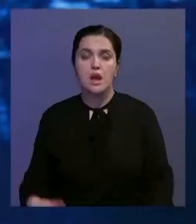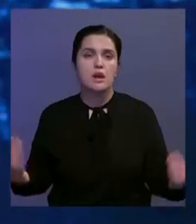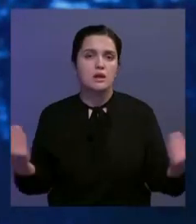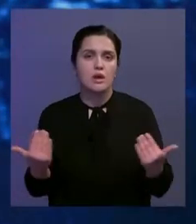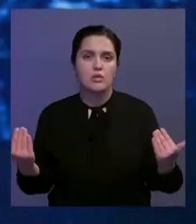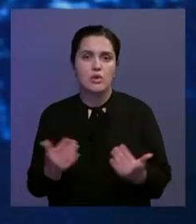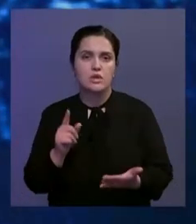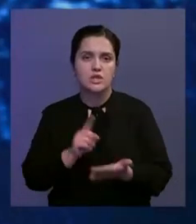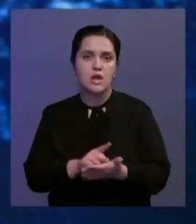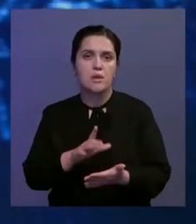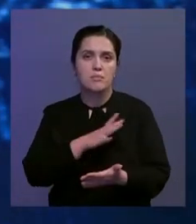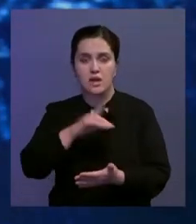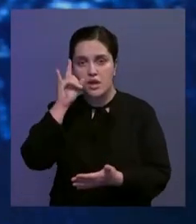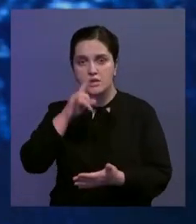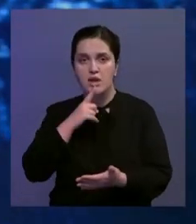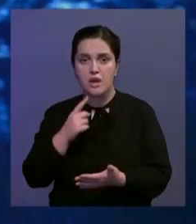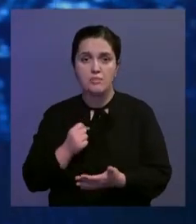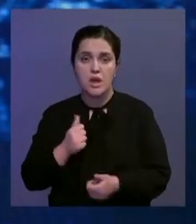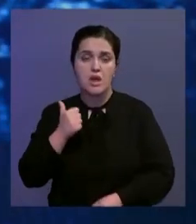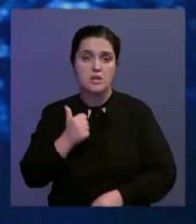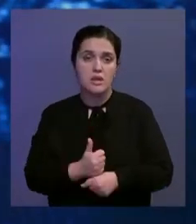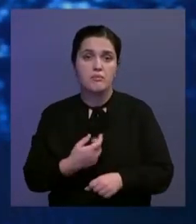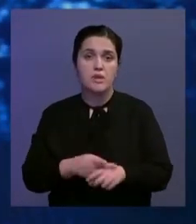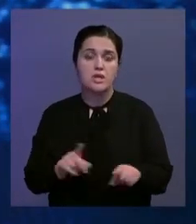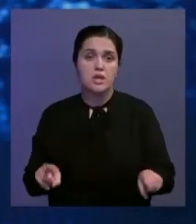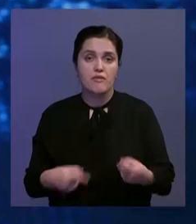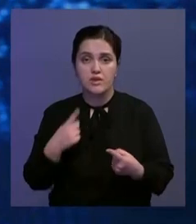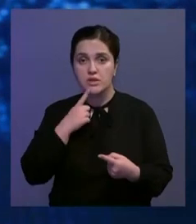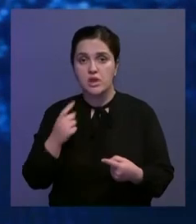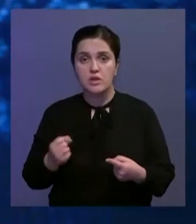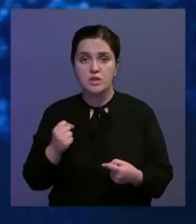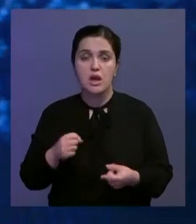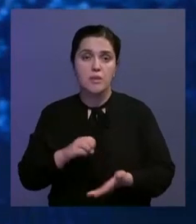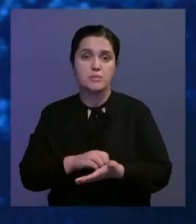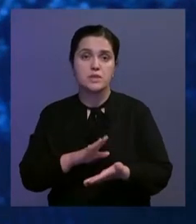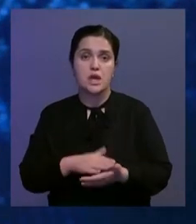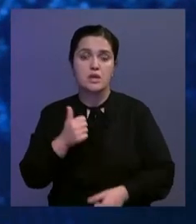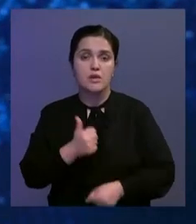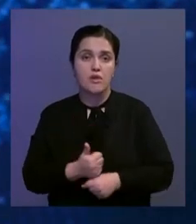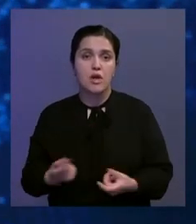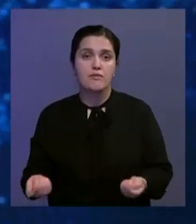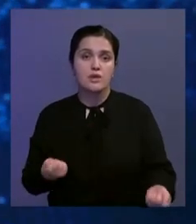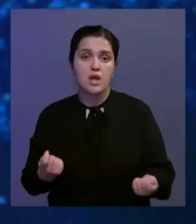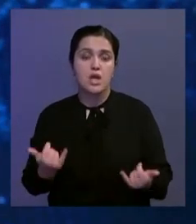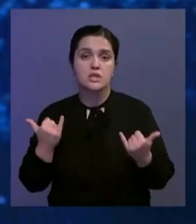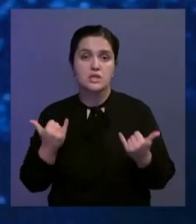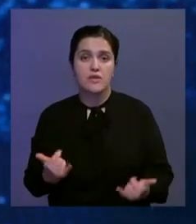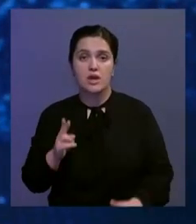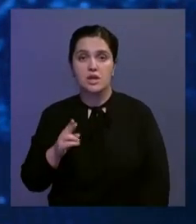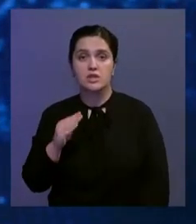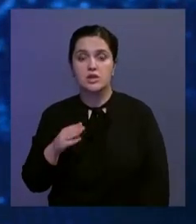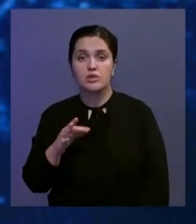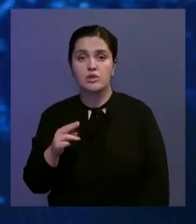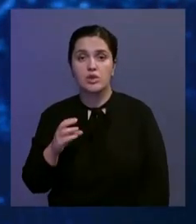Какой должна быть современная казахстанская армия? Главные приоритеты развития вооруженных сил страны обозначил верховный